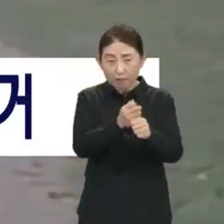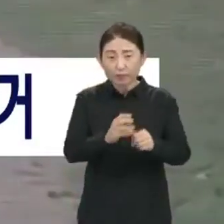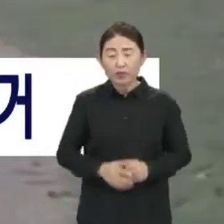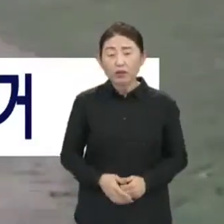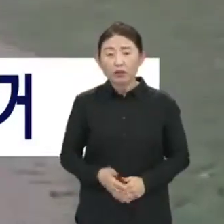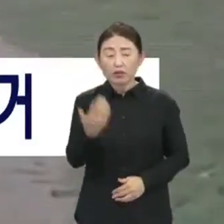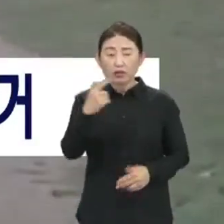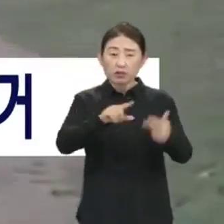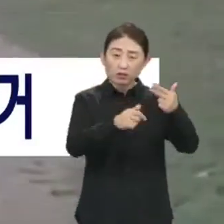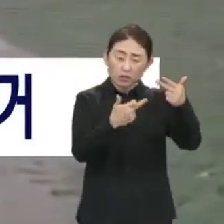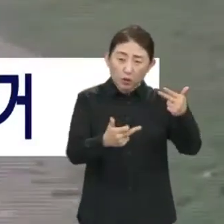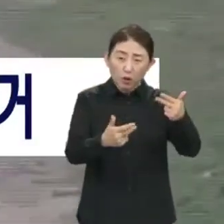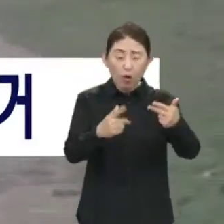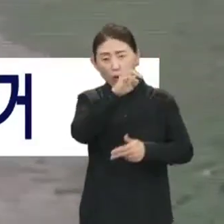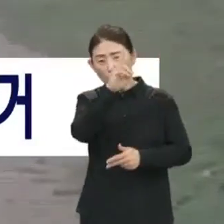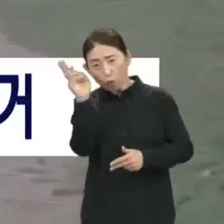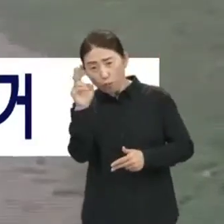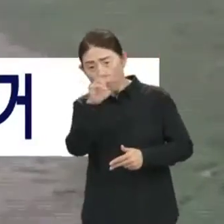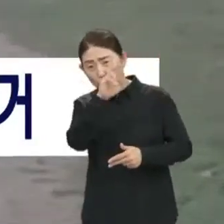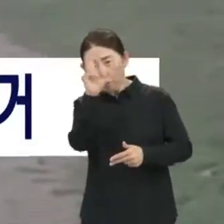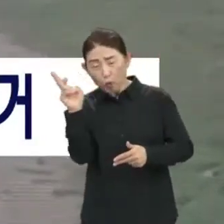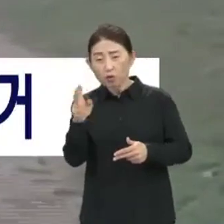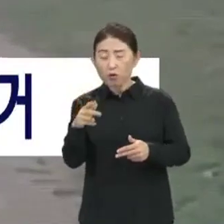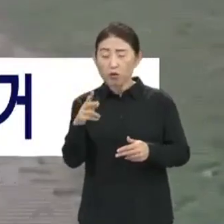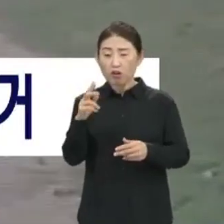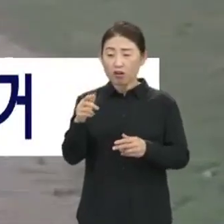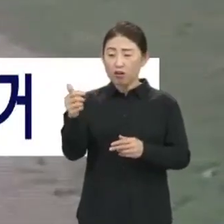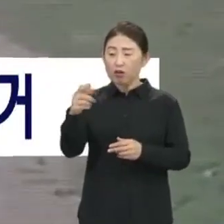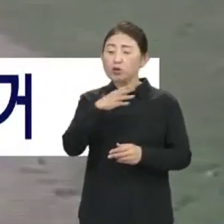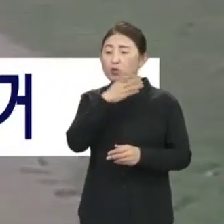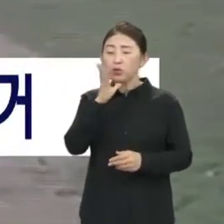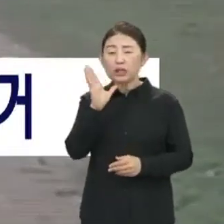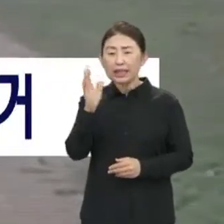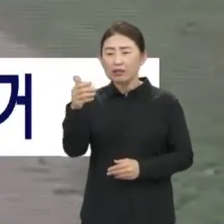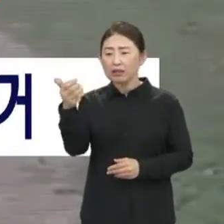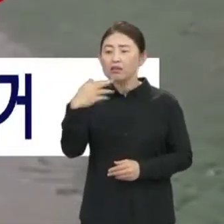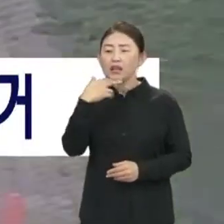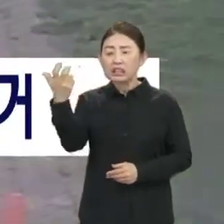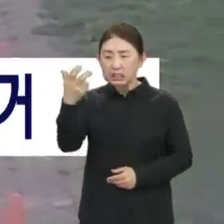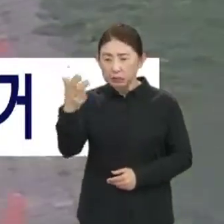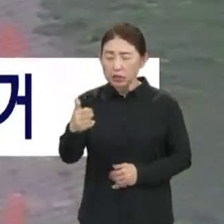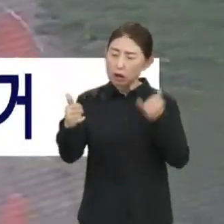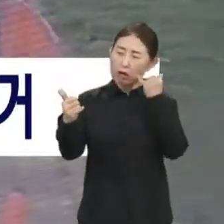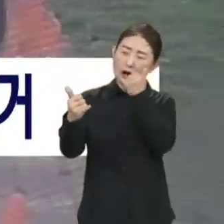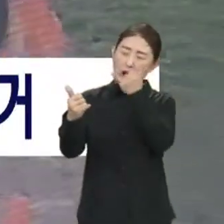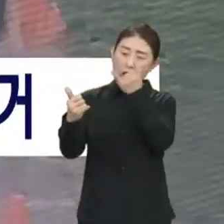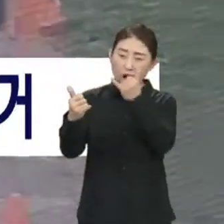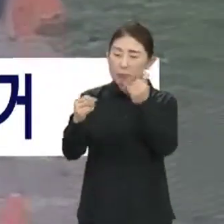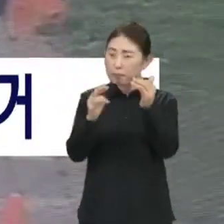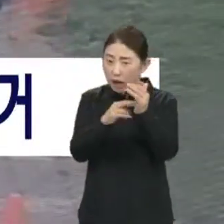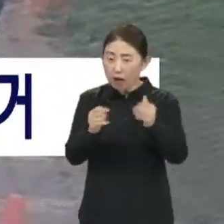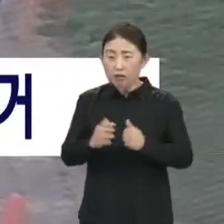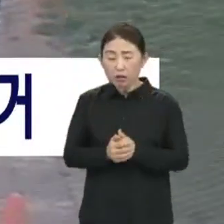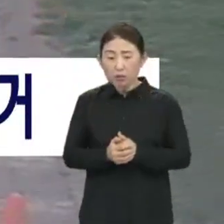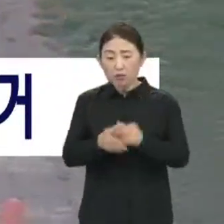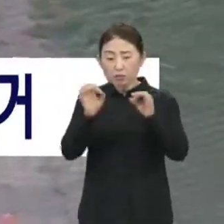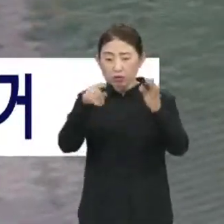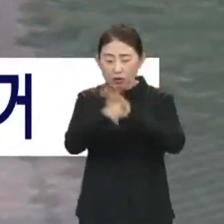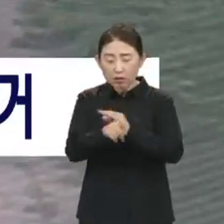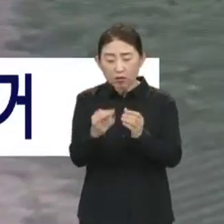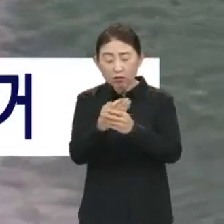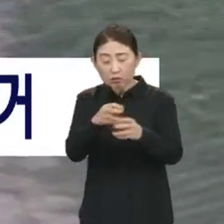보령경찰서는 지난 17일 오후 전화를 받은 70대 피해자가 돈을 인출하는 것을 수상하게 여긴 은행 직원의 신고로